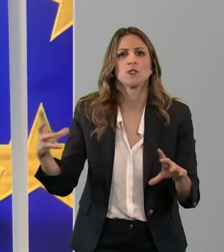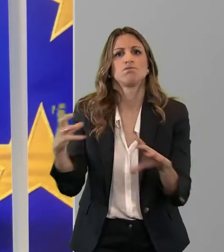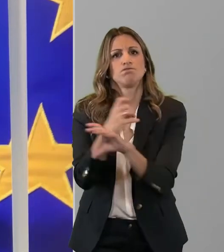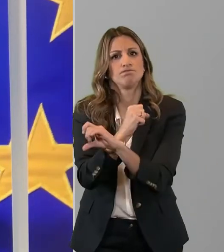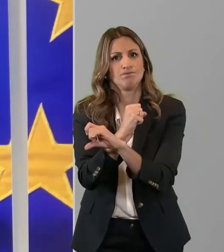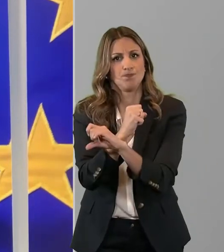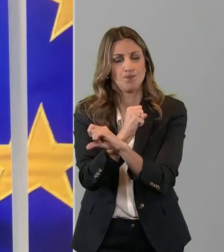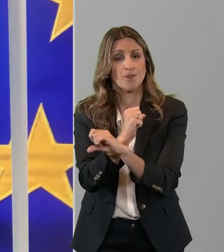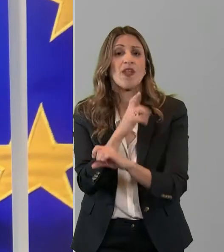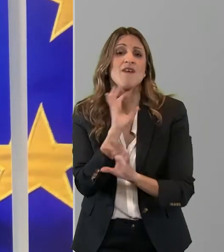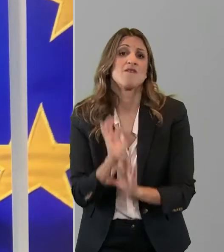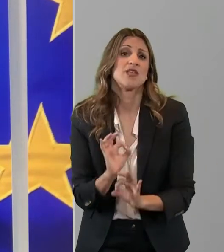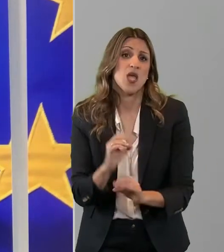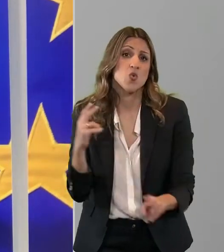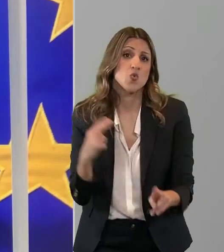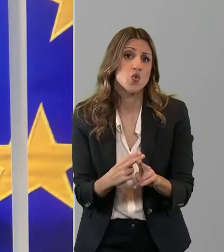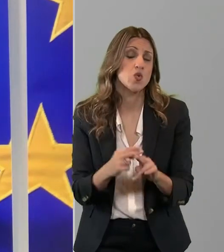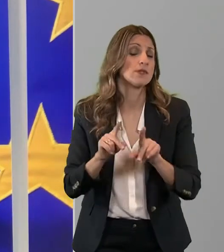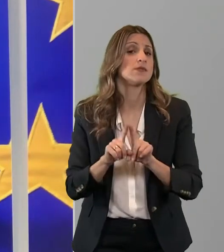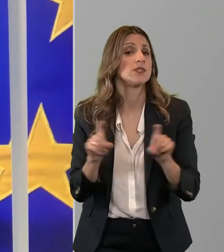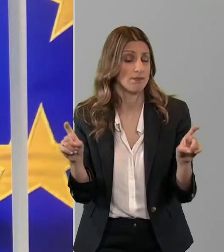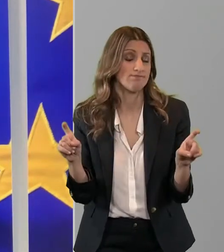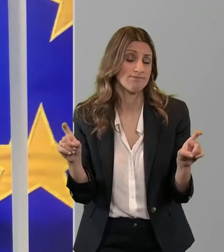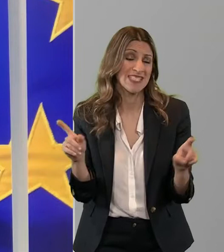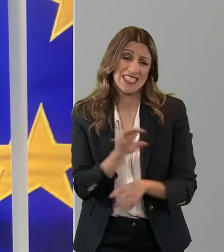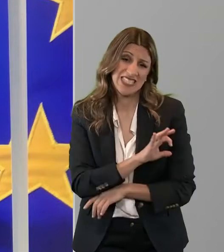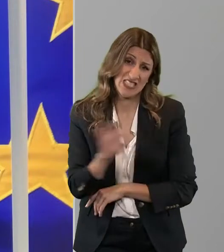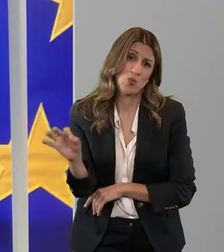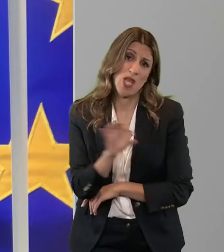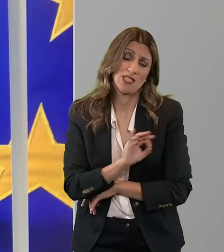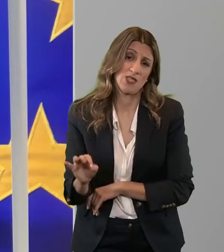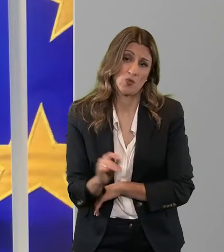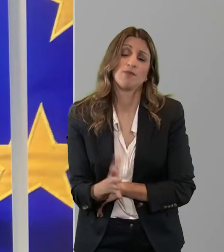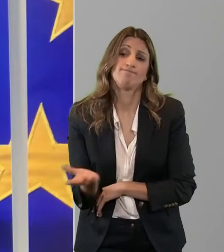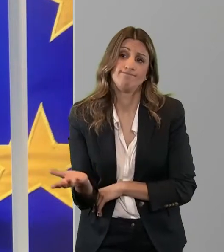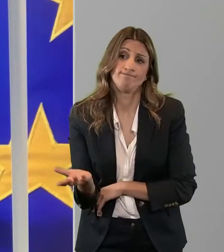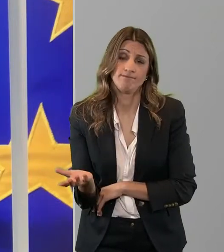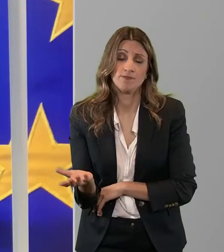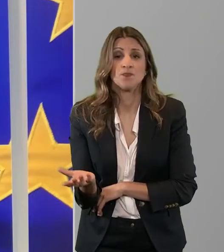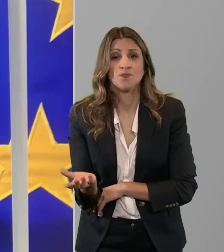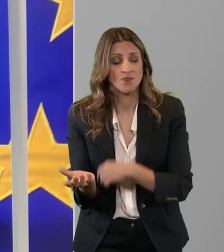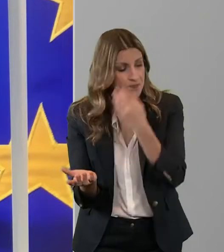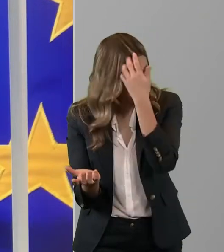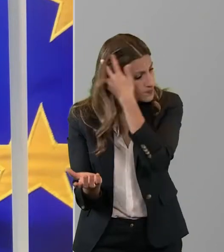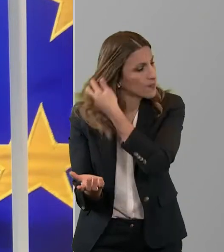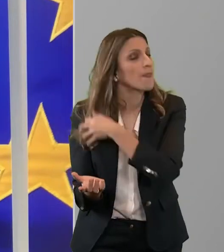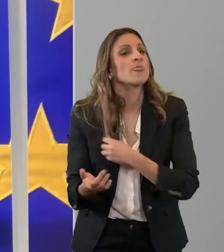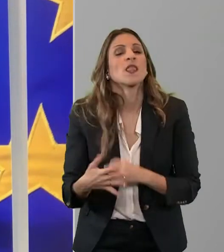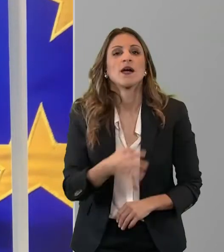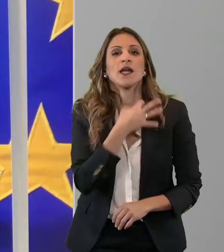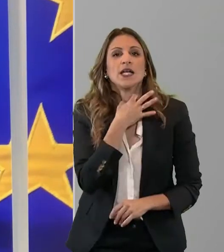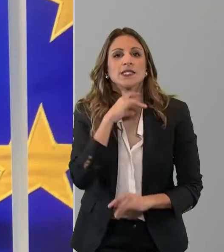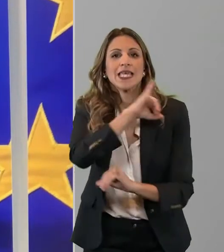Καθοριστικό ρόλο σε αυτό το νέο οικοσύστημα φυσικά δεν χωράει καμιά αμφιβολία ότι θα παίζουν ήδη οι